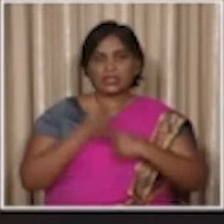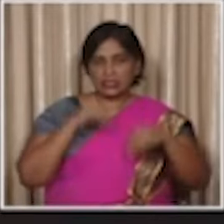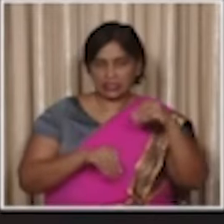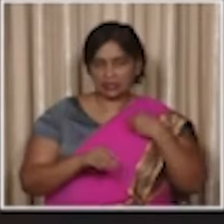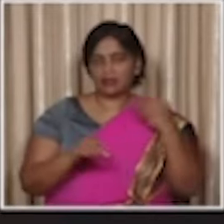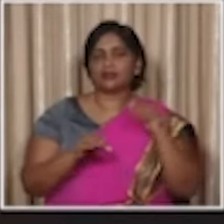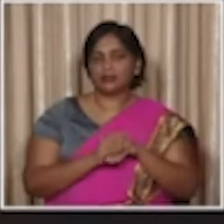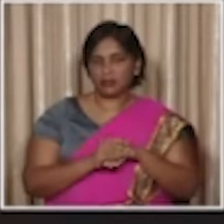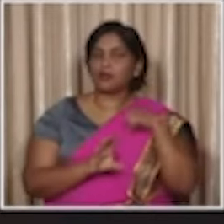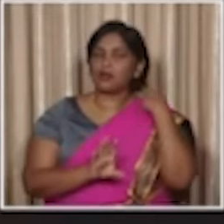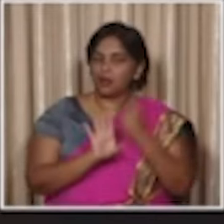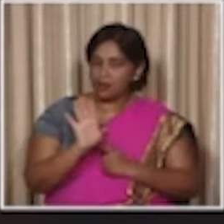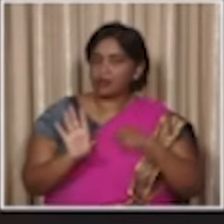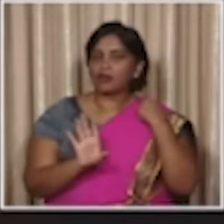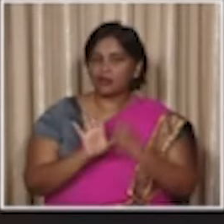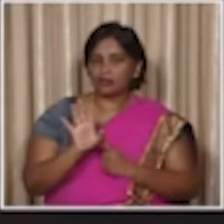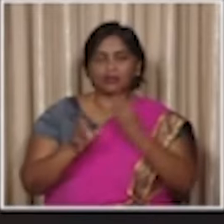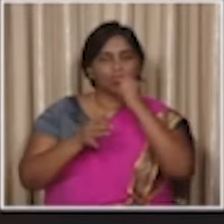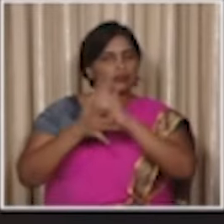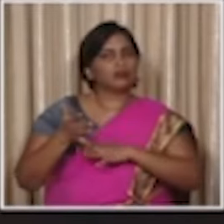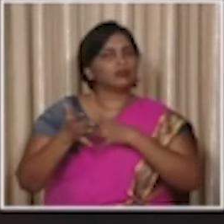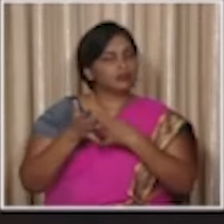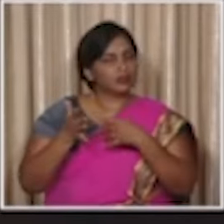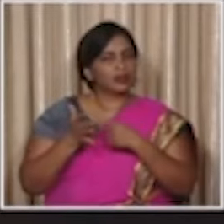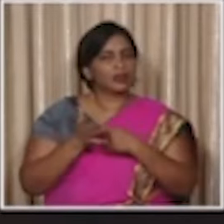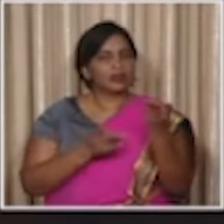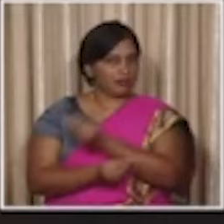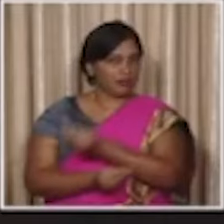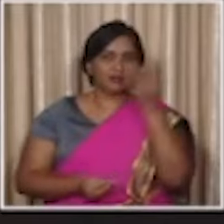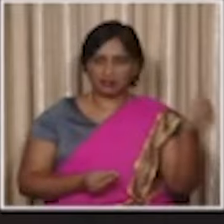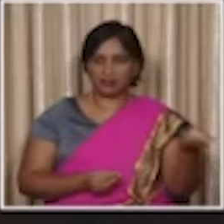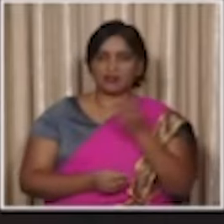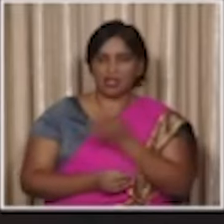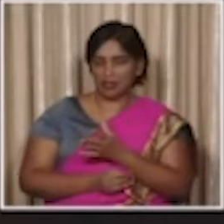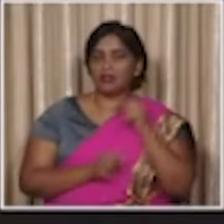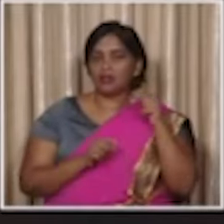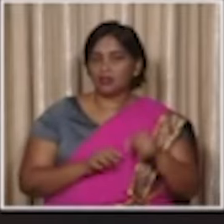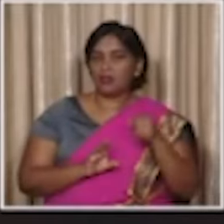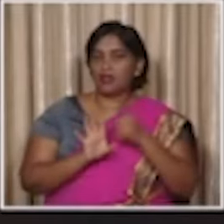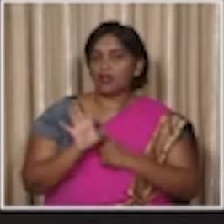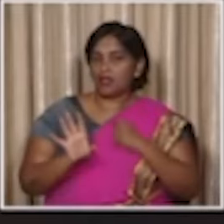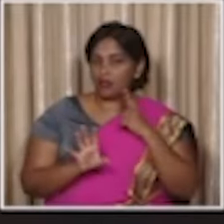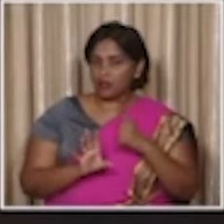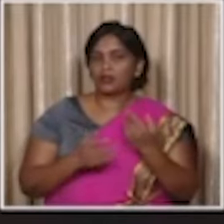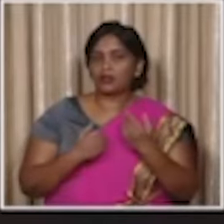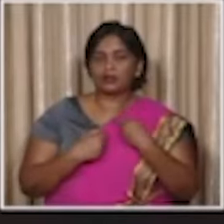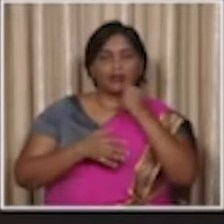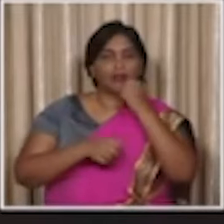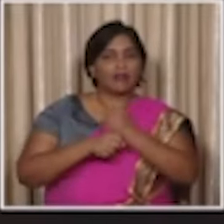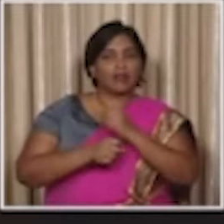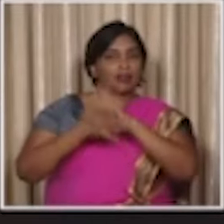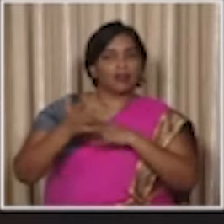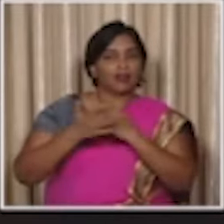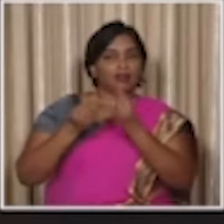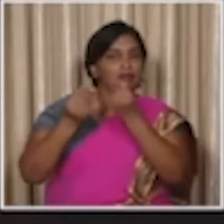ආවේ. හැම අවුරුද්දකම විමධ්‍යගත ප්‍රතිපාදන දෙපැත්තට බෙදුණා. ඔබතුමාලා මේ අවුරුද්දේ අපිට විමධ්‍යගත